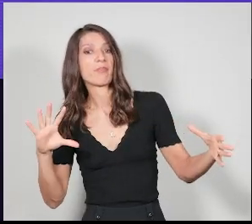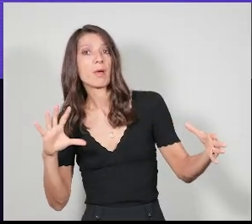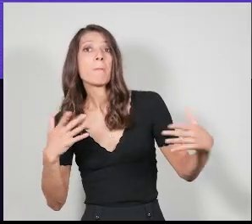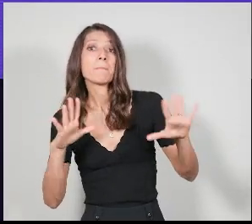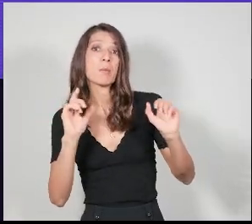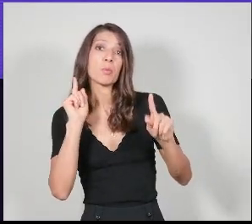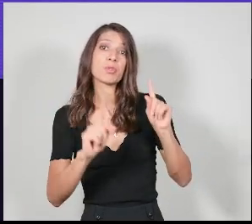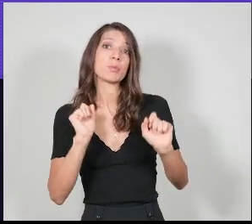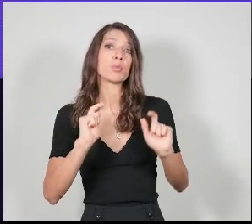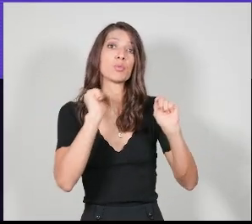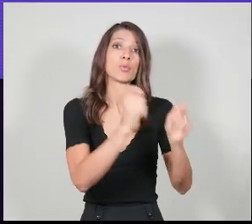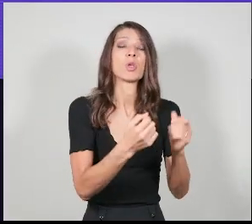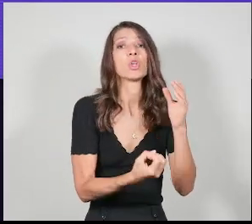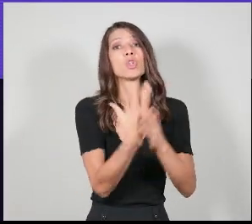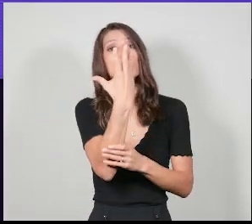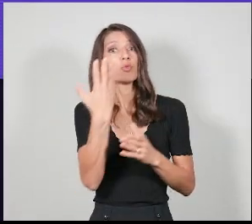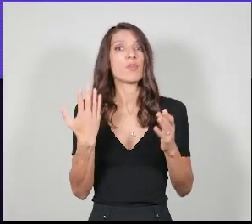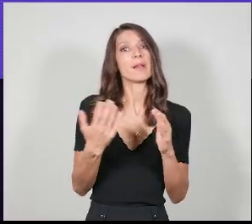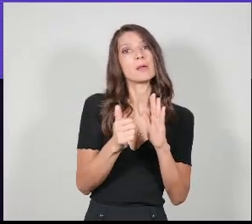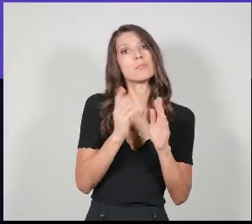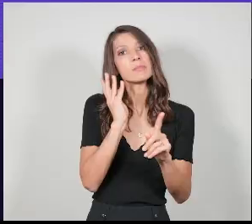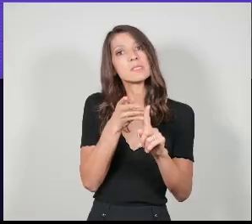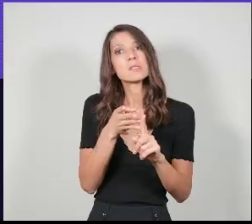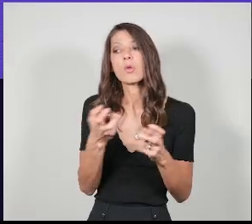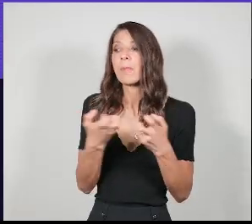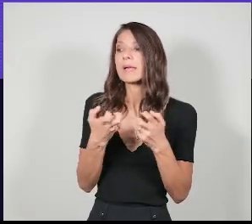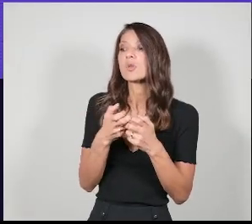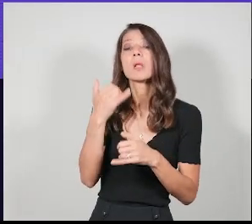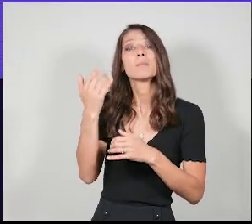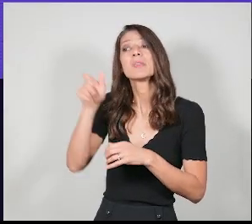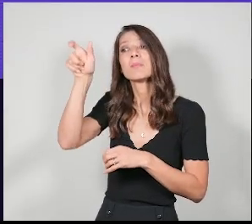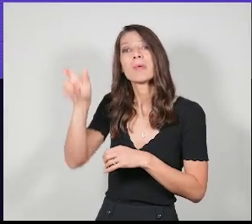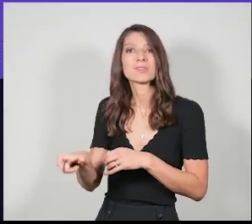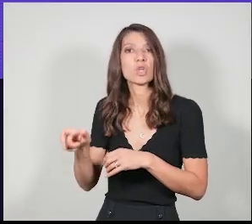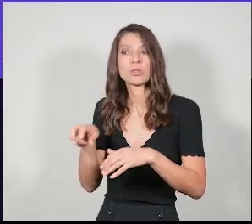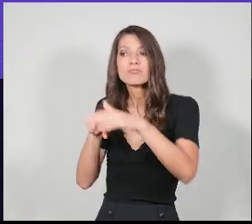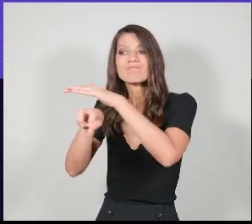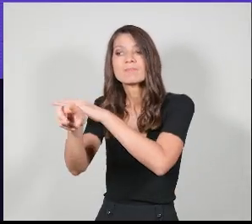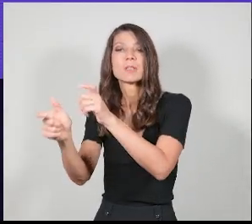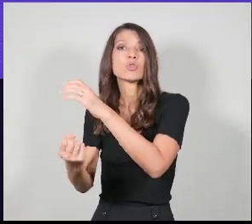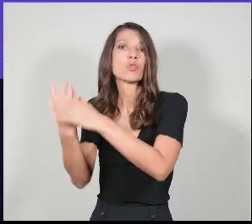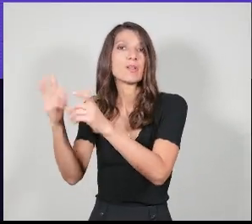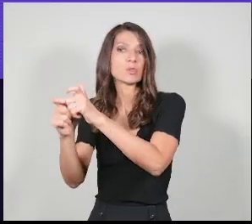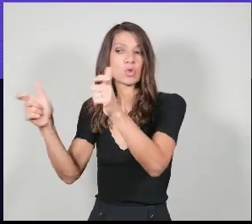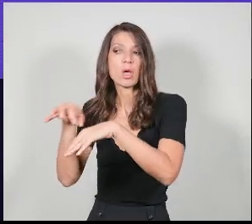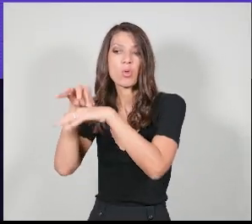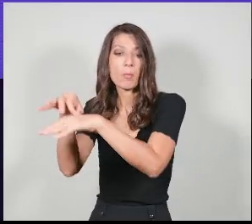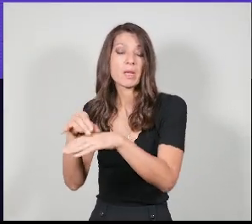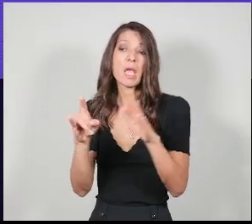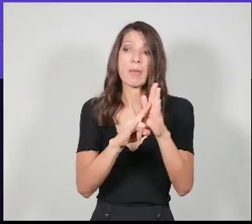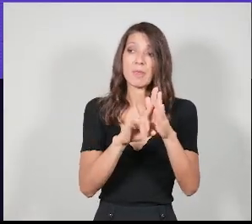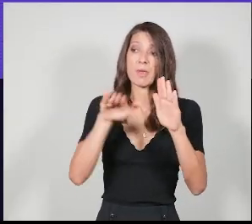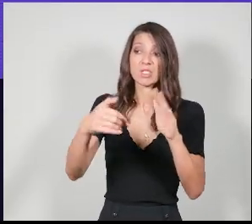d'évaluation à un temps donné de comment s'est passé l'accompagnement, où on en est dans l'accompagnement, est-ce que les attentes et les